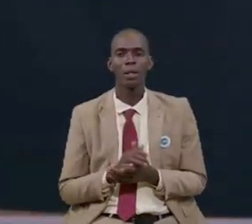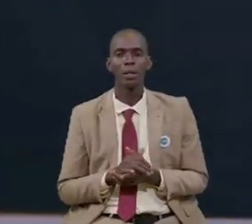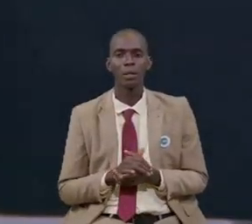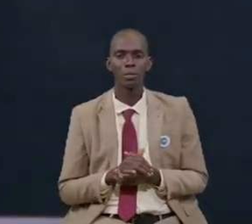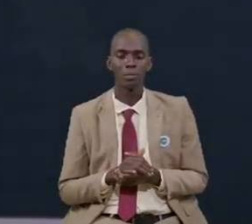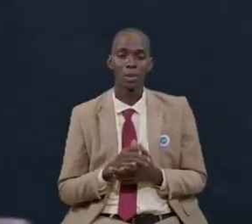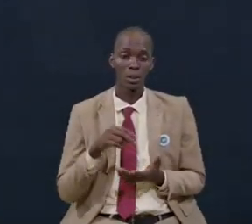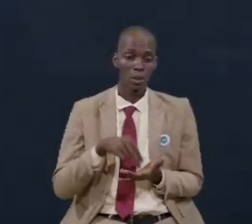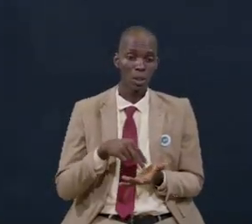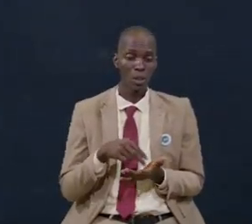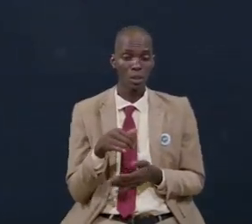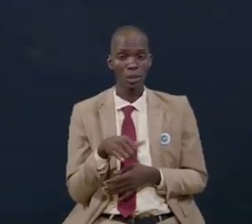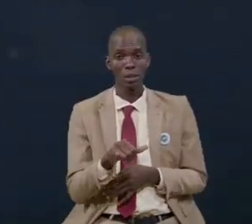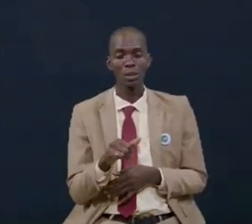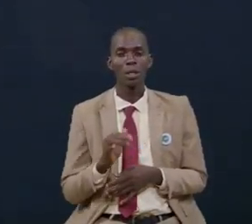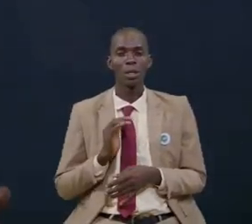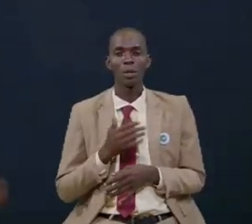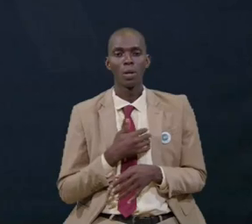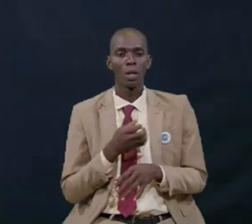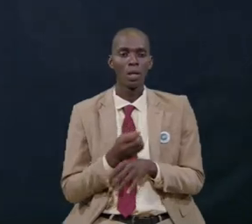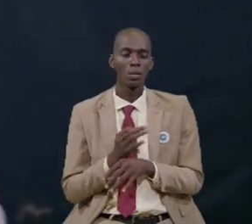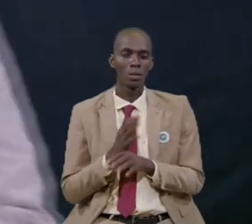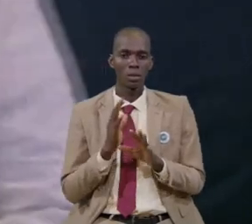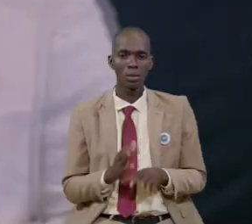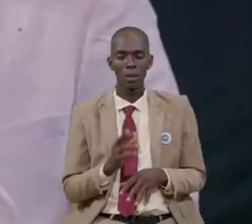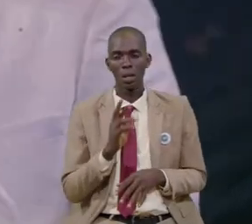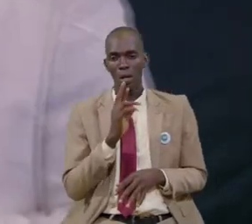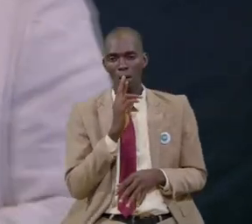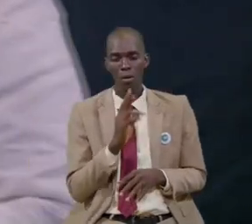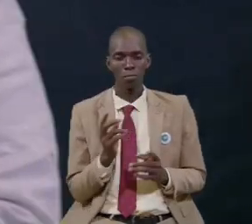Toujours debout, nos conseillers viendront.